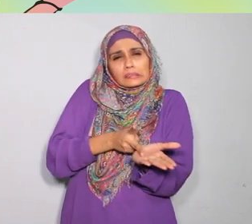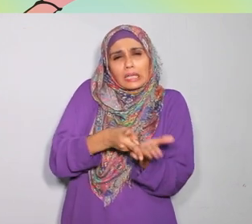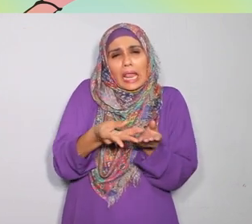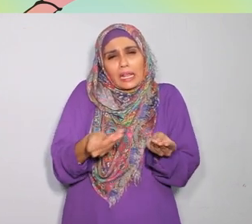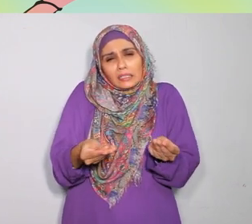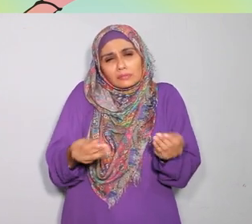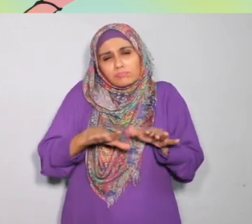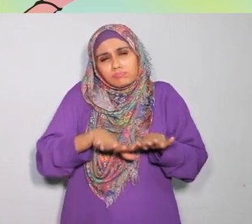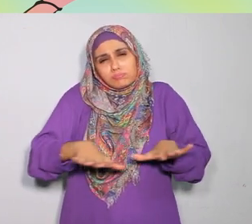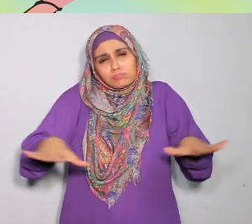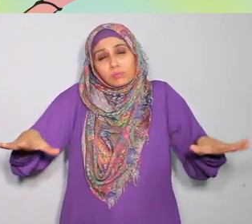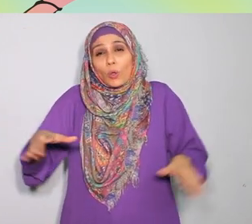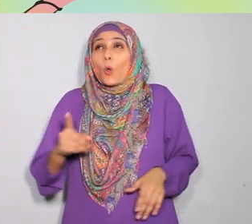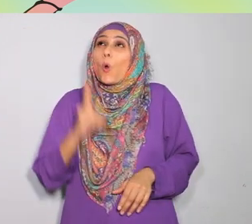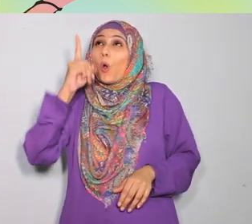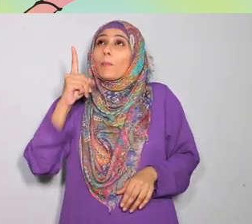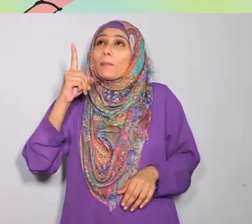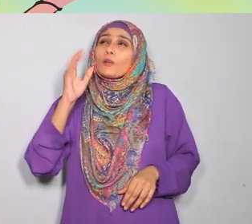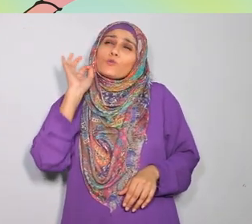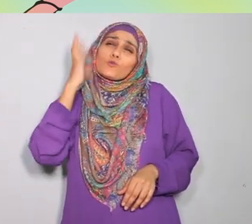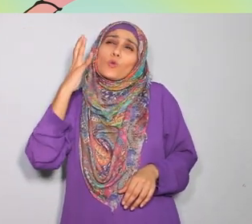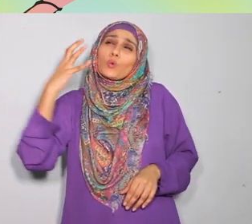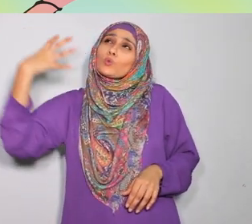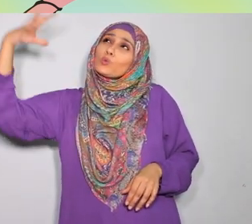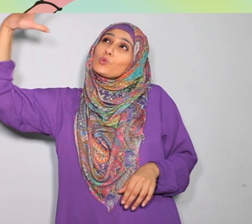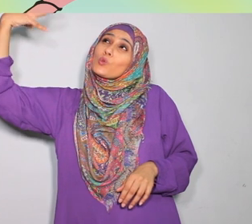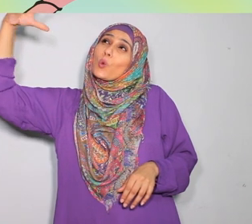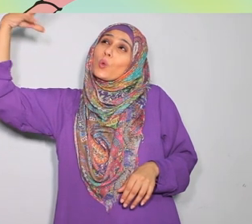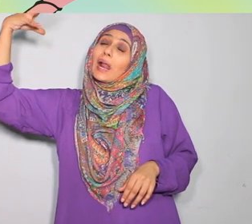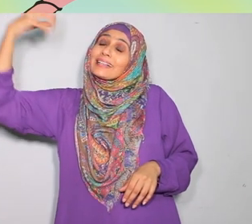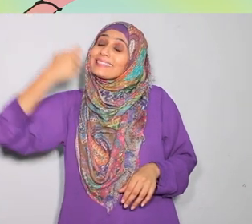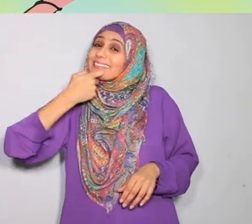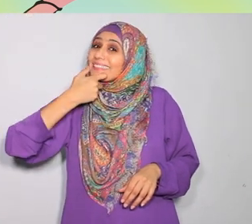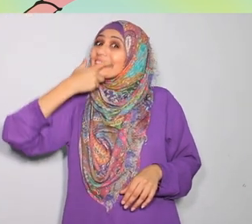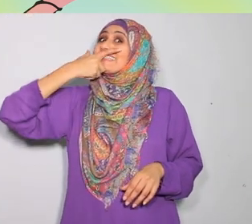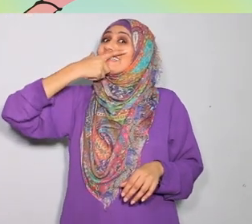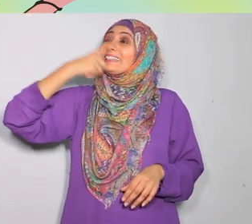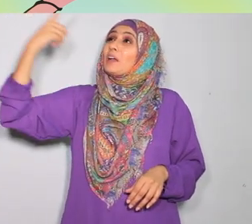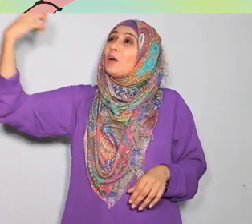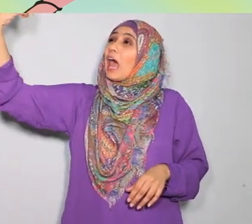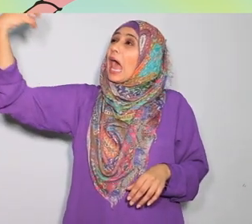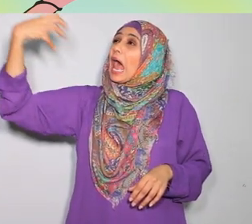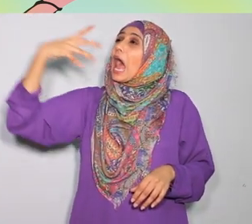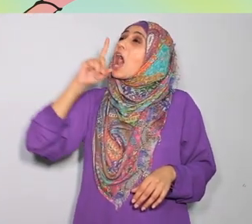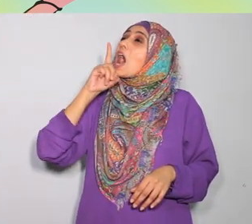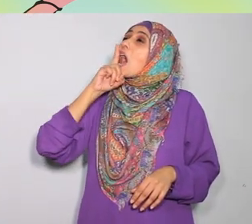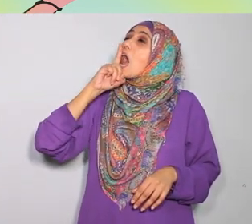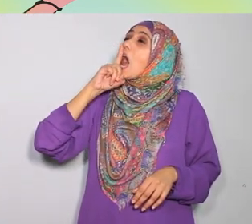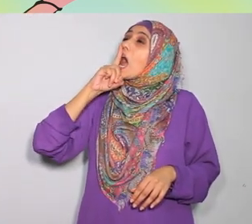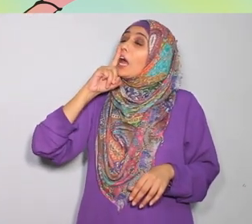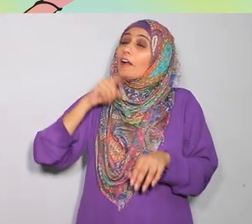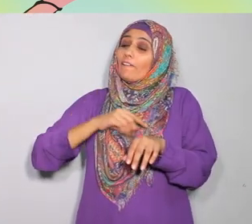ऊपर सुनहरा सूरज मुस्कुरा रहा है कि उसकी सुखों को अपनी